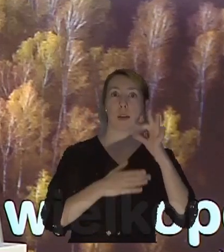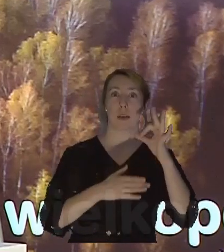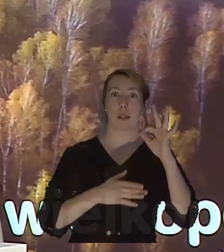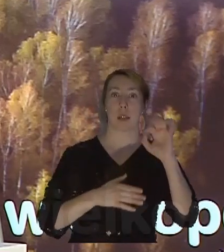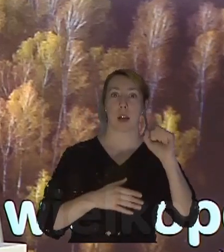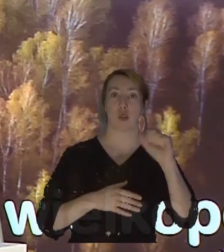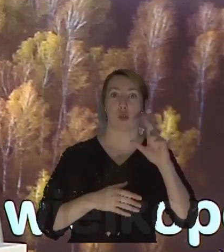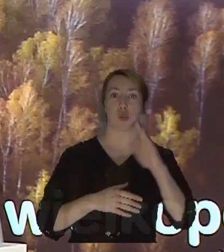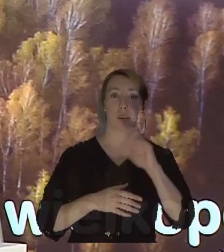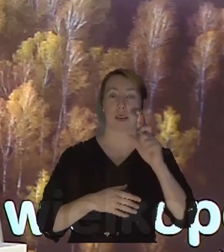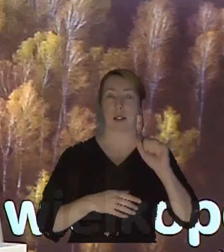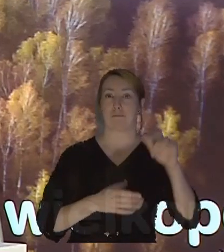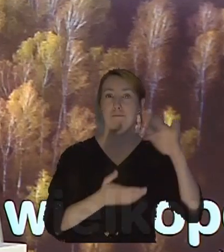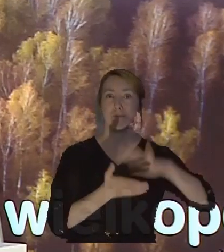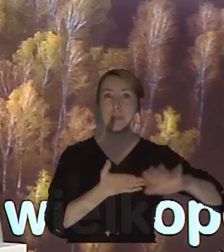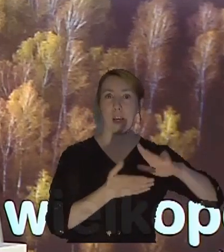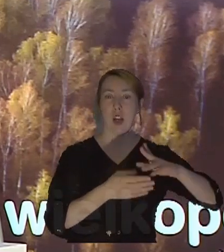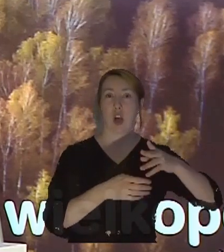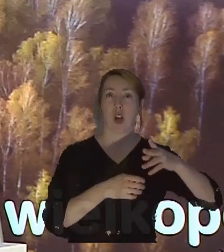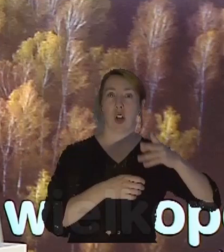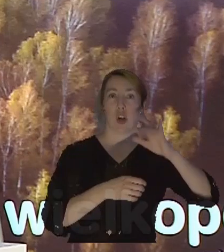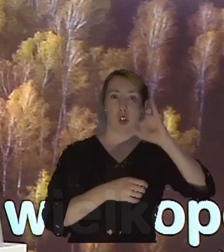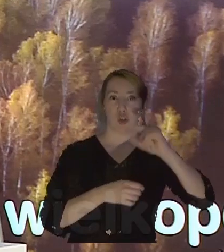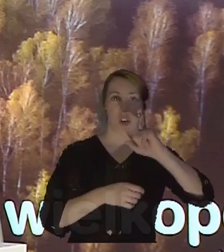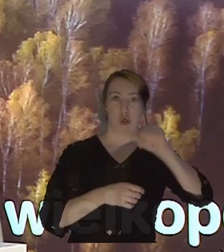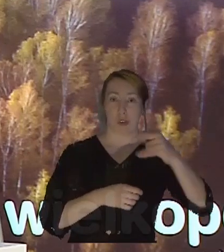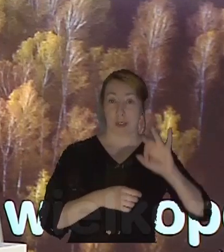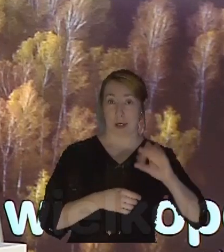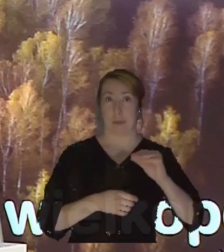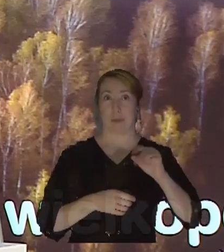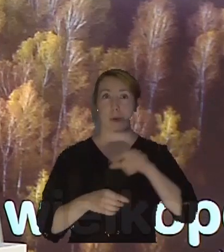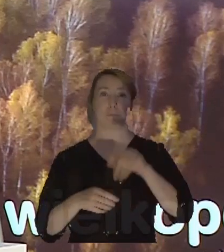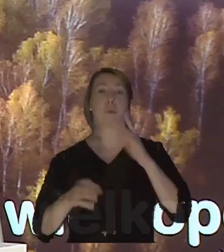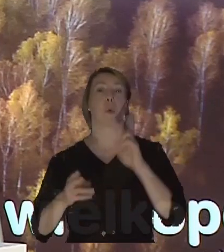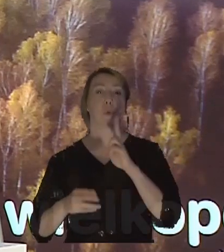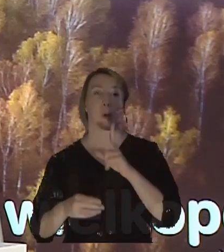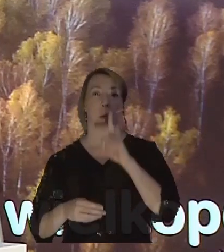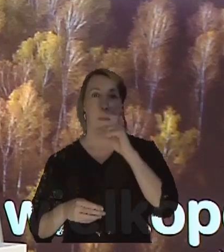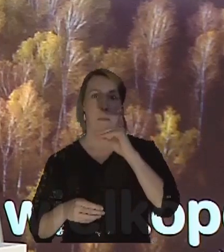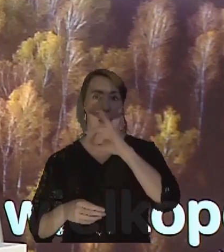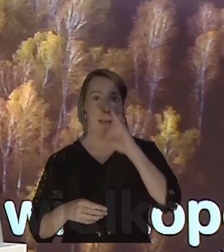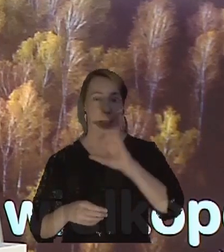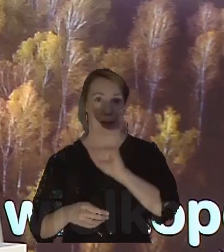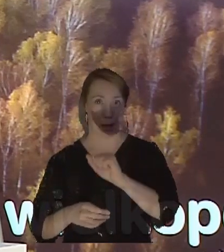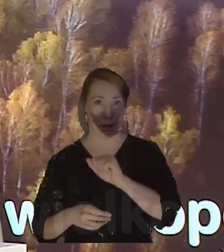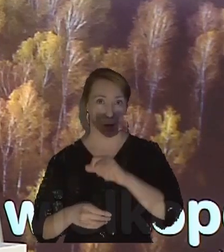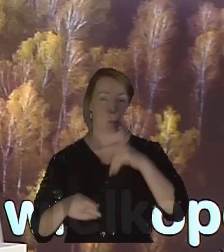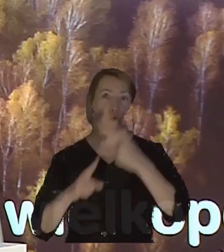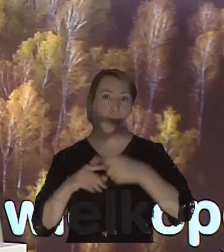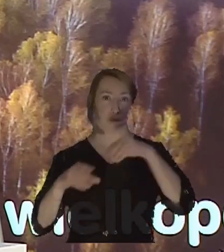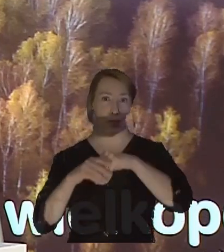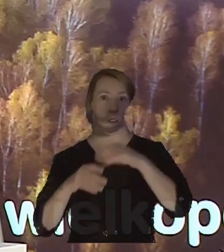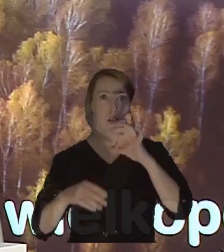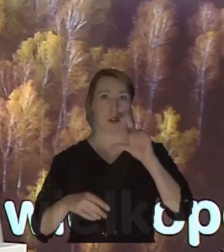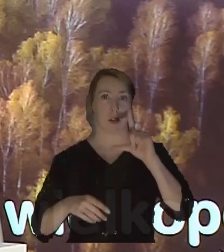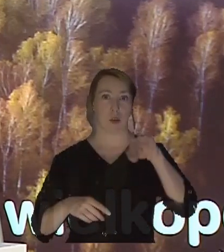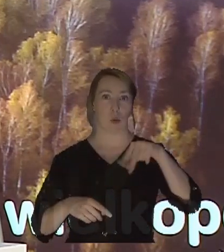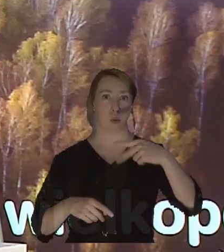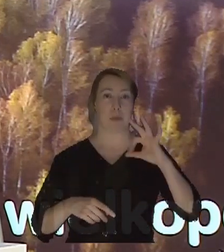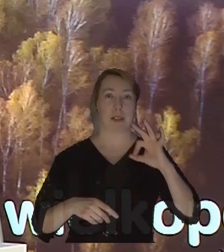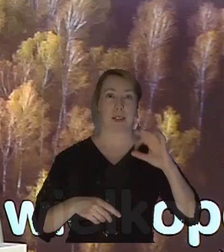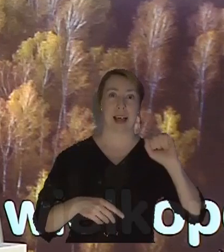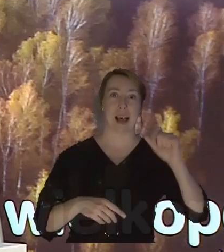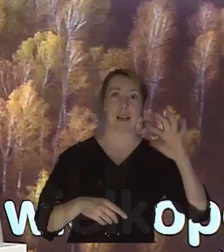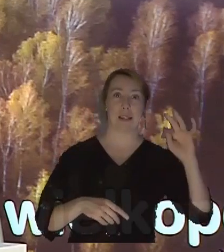na Poznańskich Jeżycach, czyli legendarny raper Peja, członek grupy Slums Attack, który mimo tego, że już obchodzi